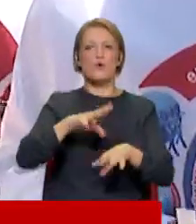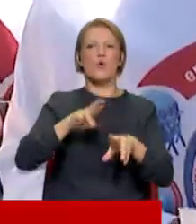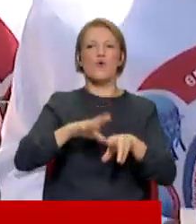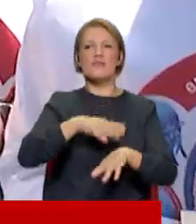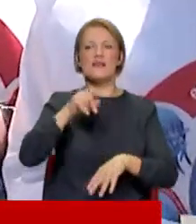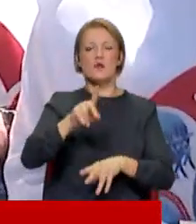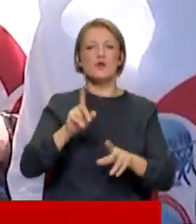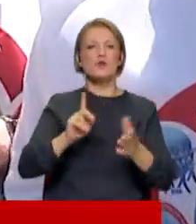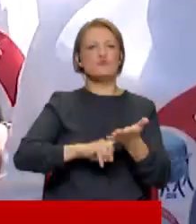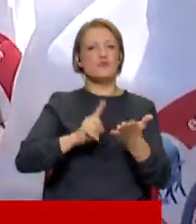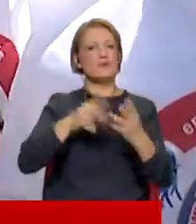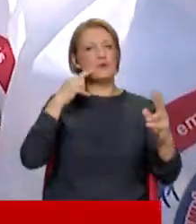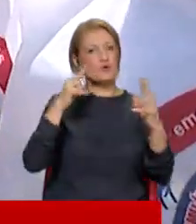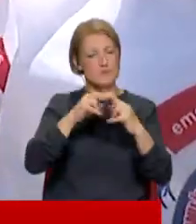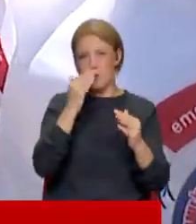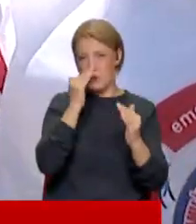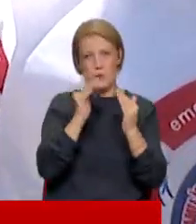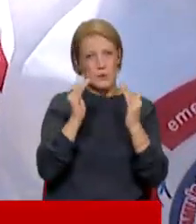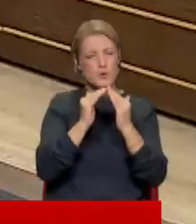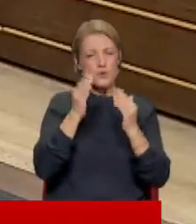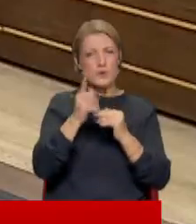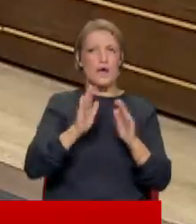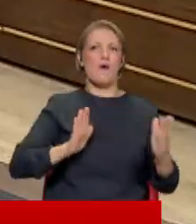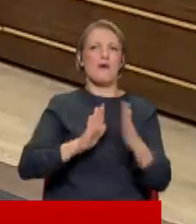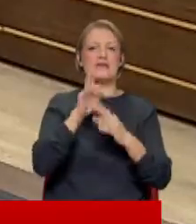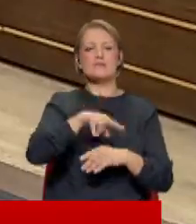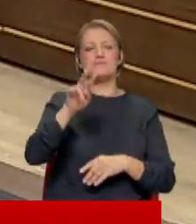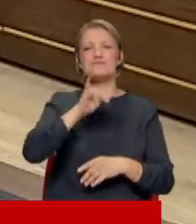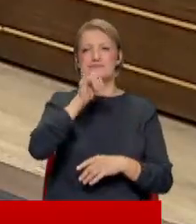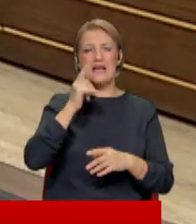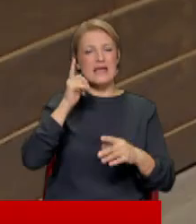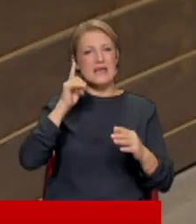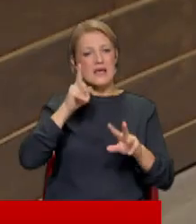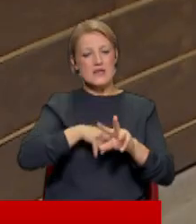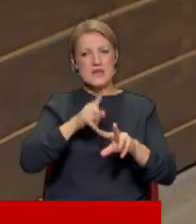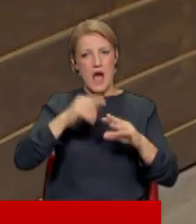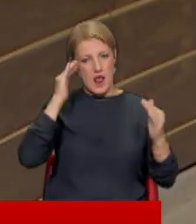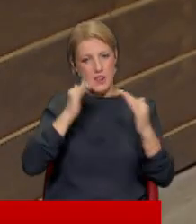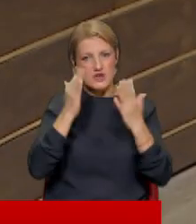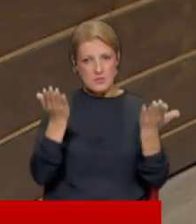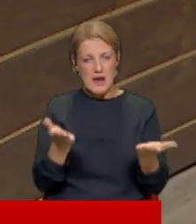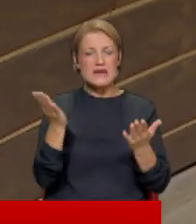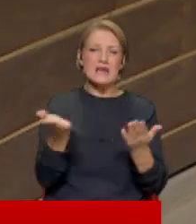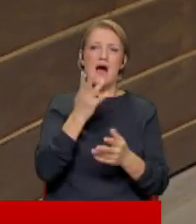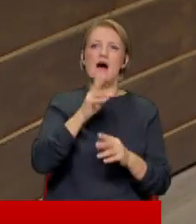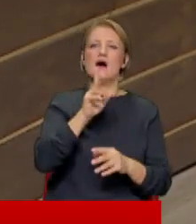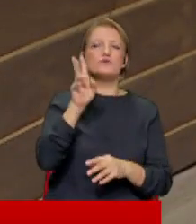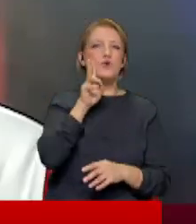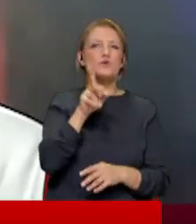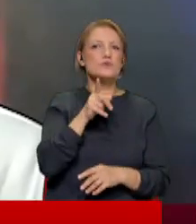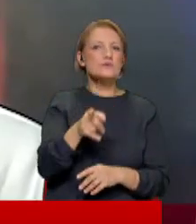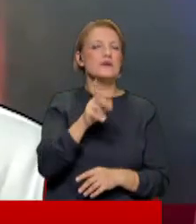Toplu sözleşme görüşmelerinin usulüne karşı Çünkü 22 Ağustos'ta ya anlaşma sağlanacak ya da son sözü hakeme